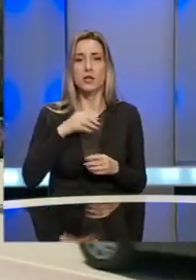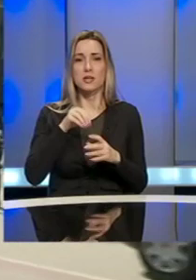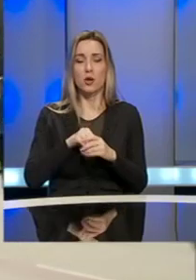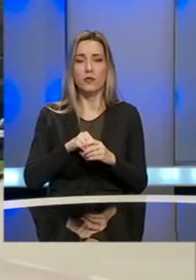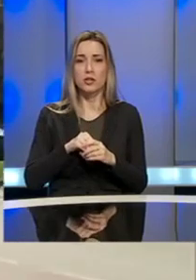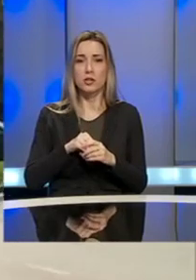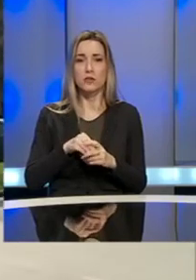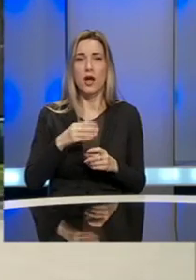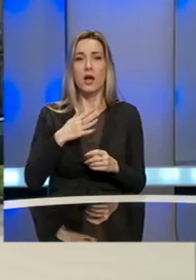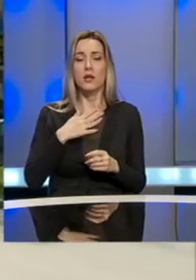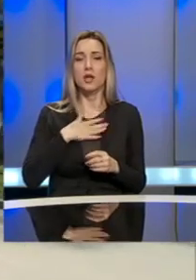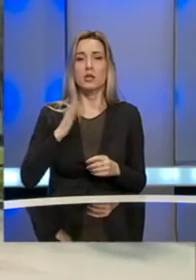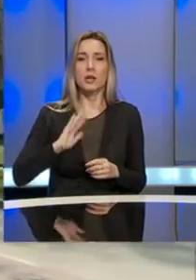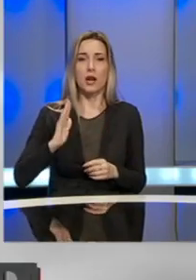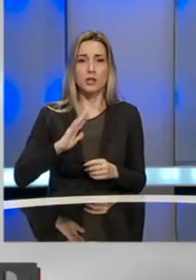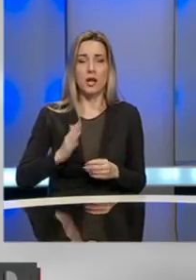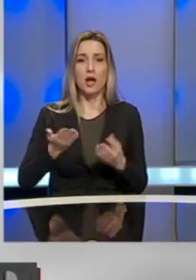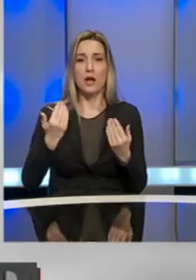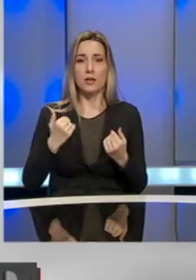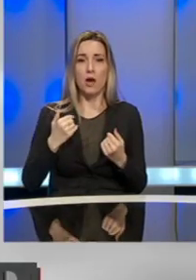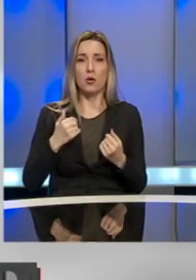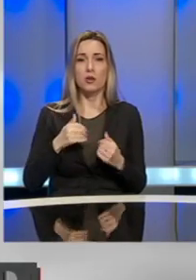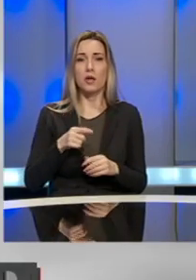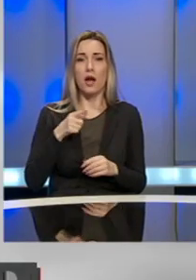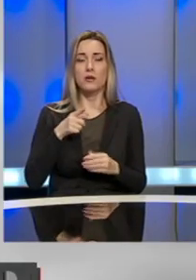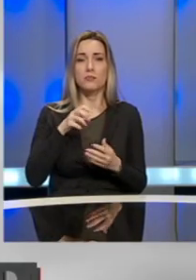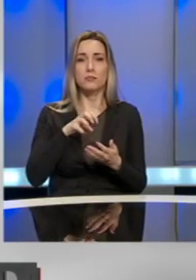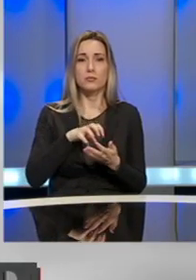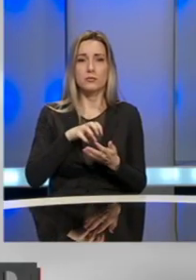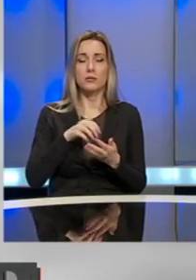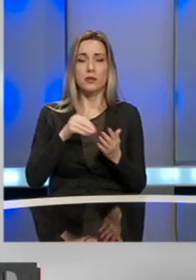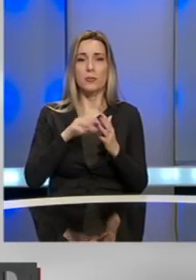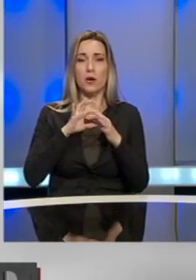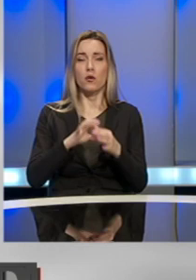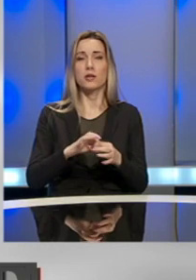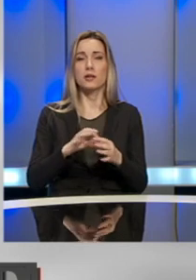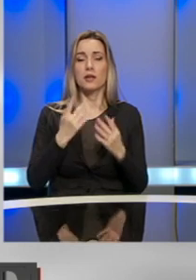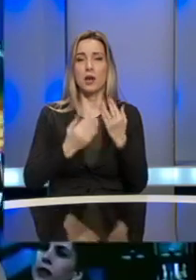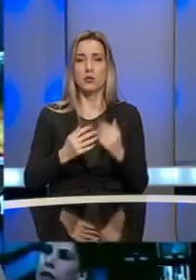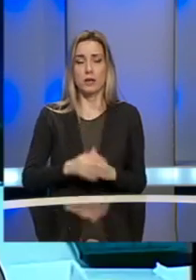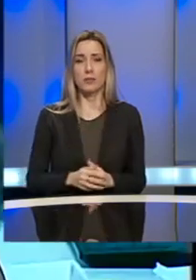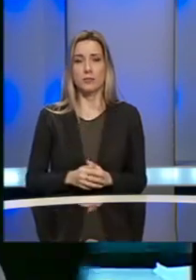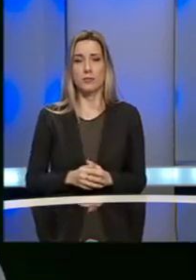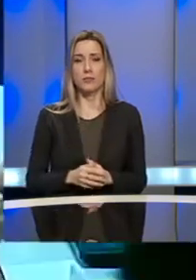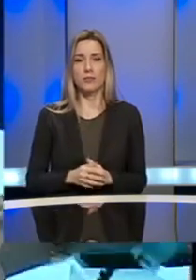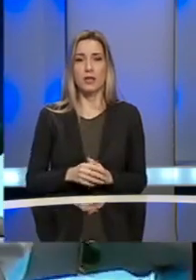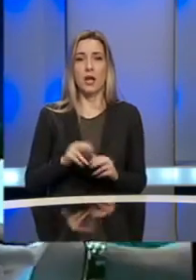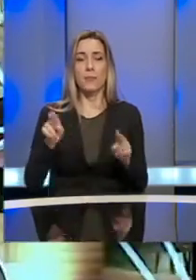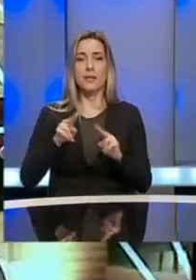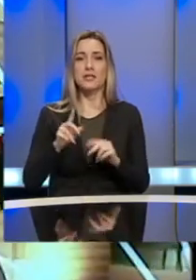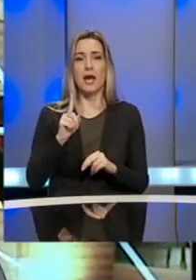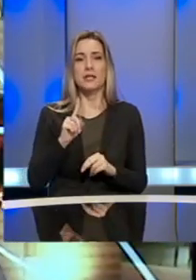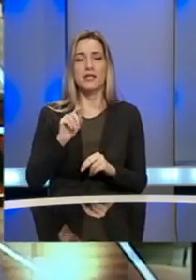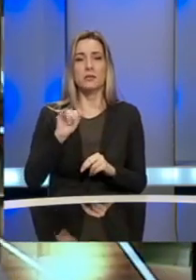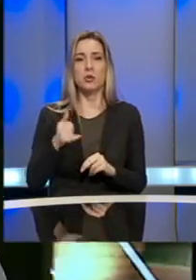stanovništva, naših građana, tako da i o tom segmentu treba voditi računa. Gospodin Ismir Jusko, ministar